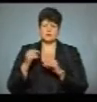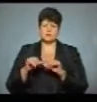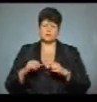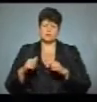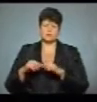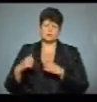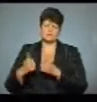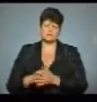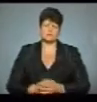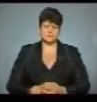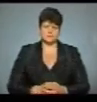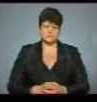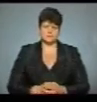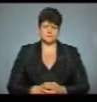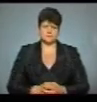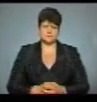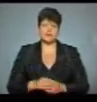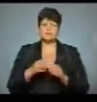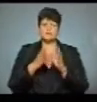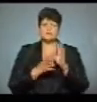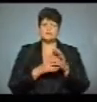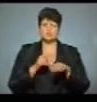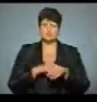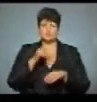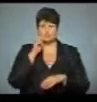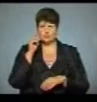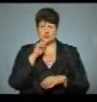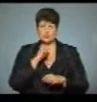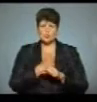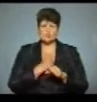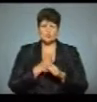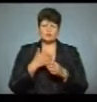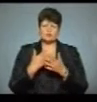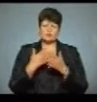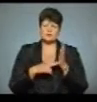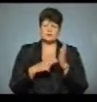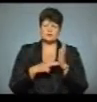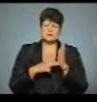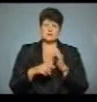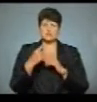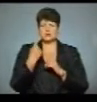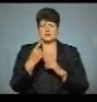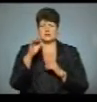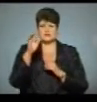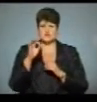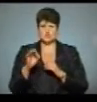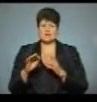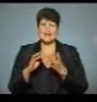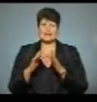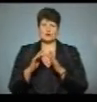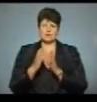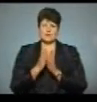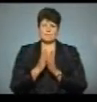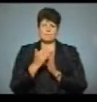Віктор Гурень. На 19-ту годину в Україні опрацьовано майже 71% електронних